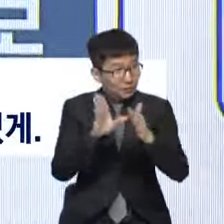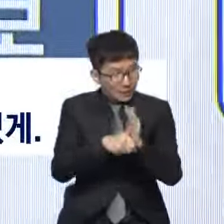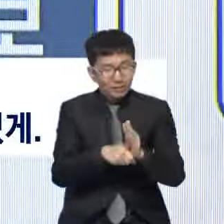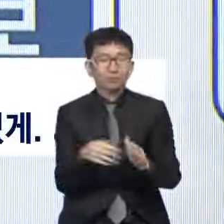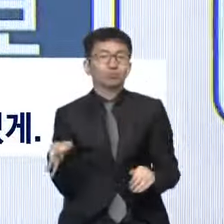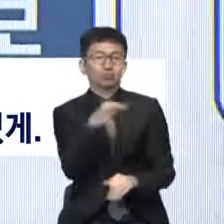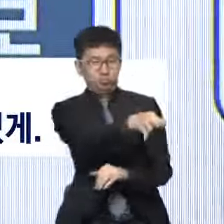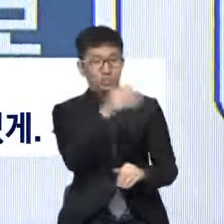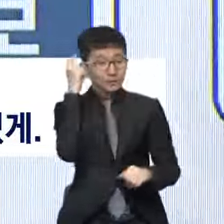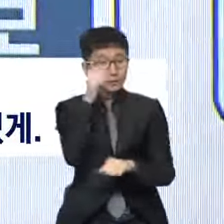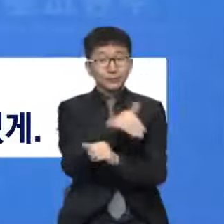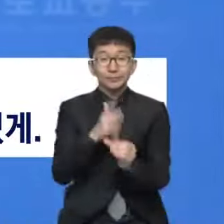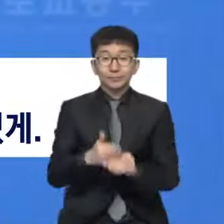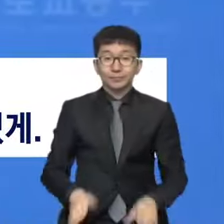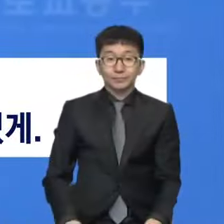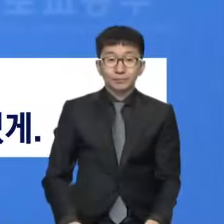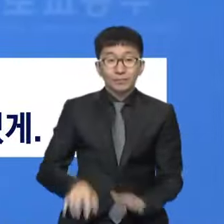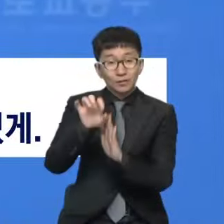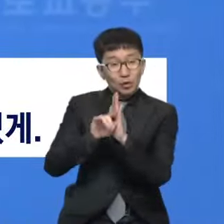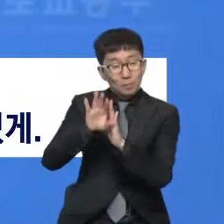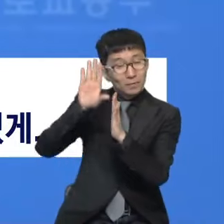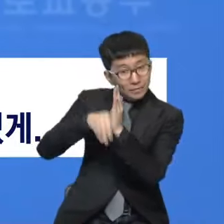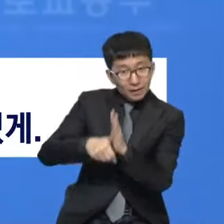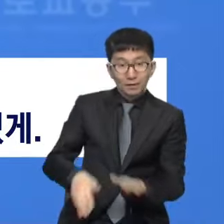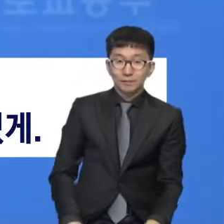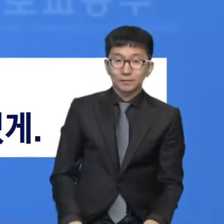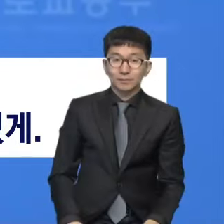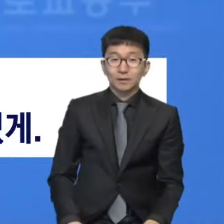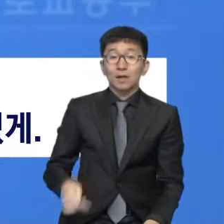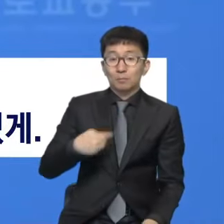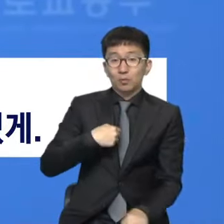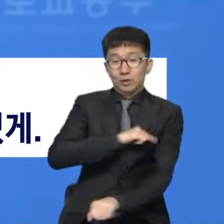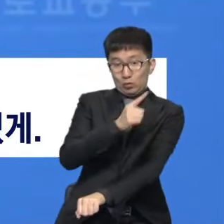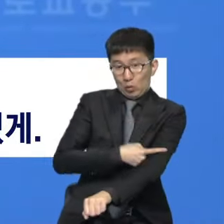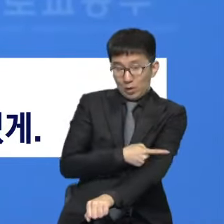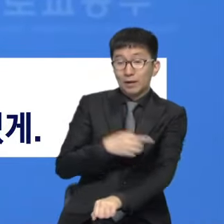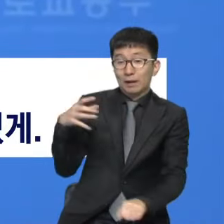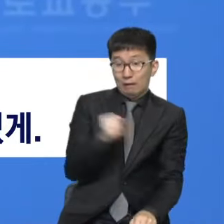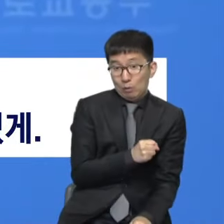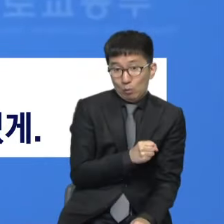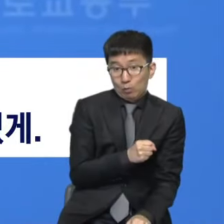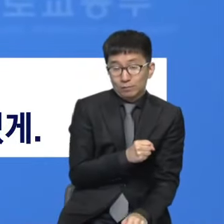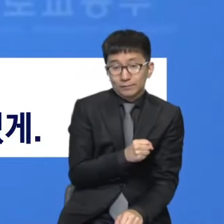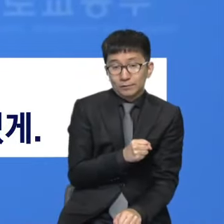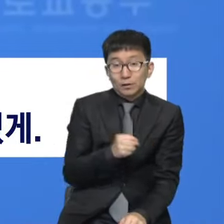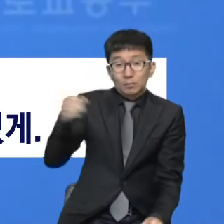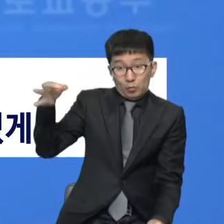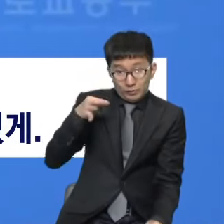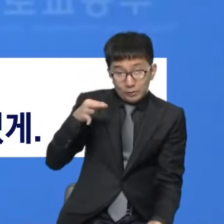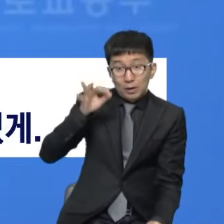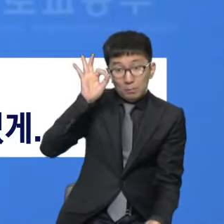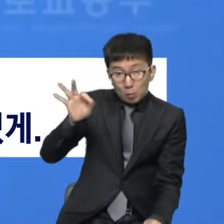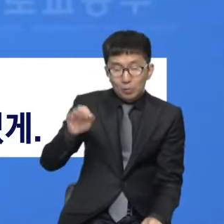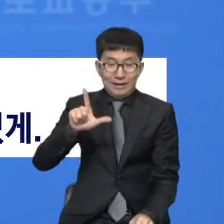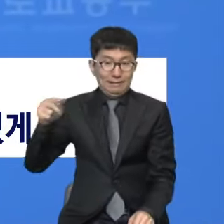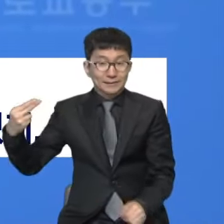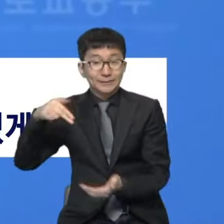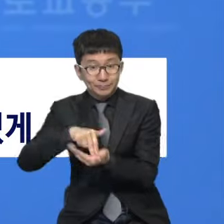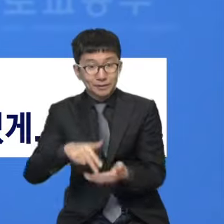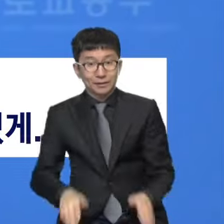자력으로 자기가 가진 권리에 따라 배당받는 금액에 더하여 낙찰자인 LH공사